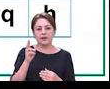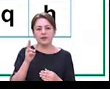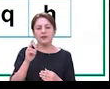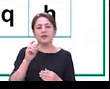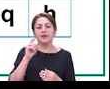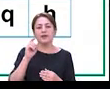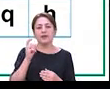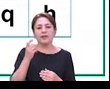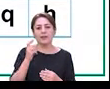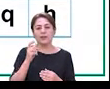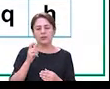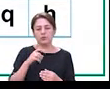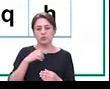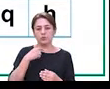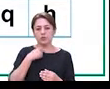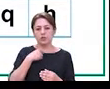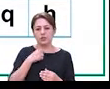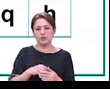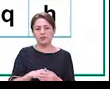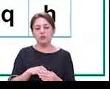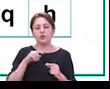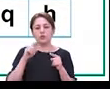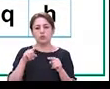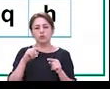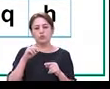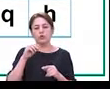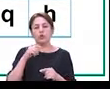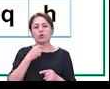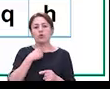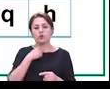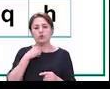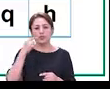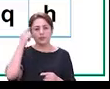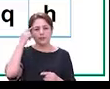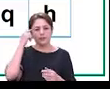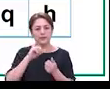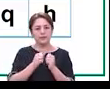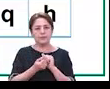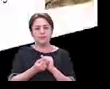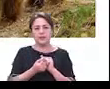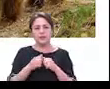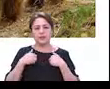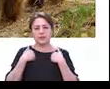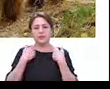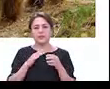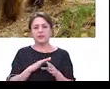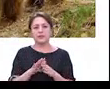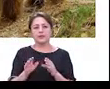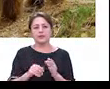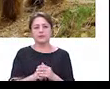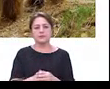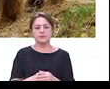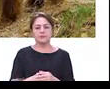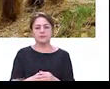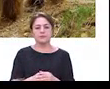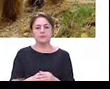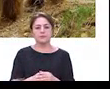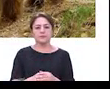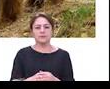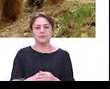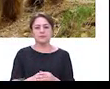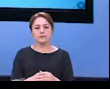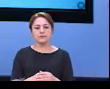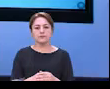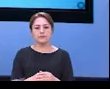H tovushlari. Ushbu tovushlarni eslab qolishga harakat qiling.